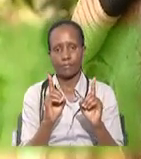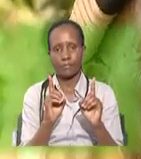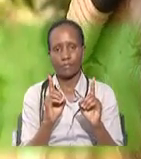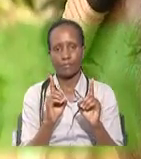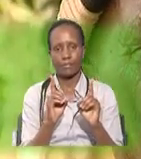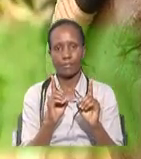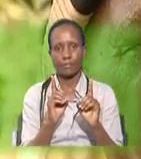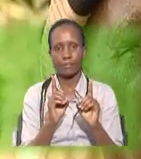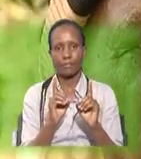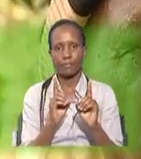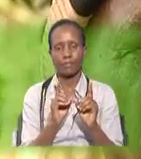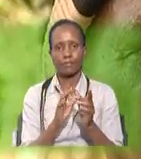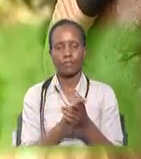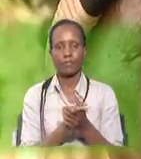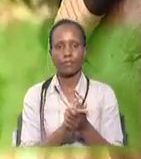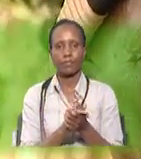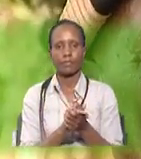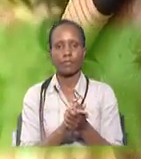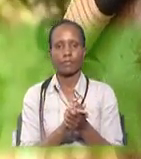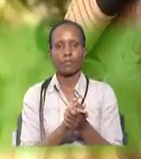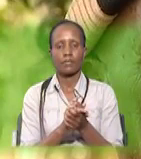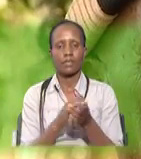kupitia katika faro.